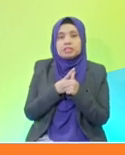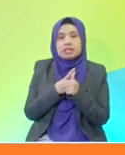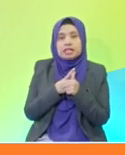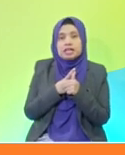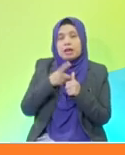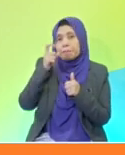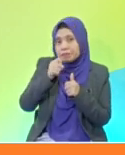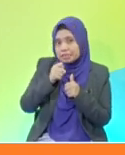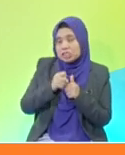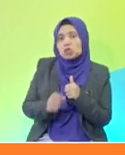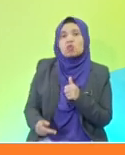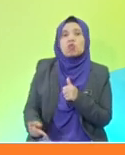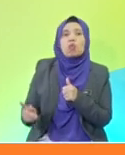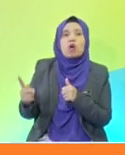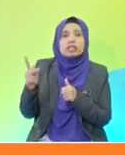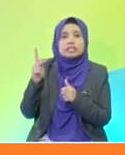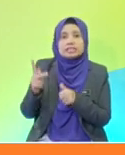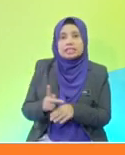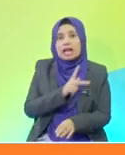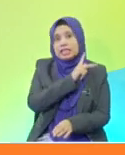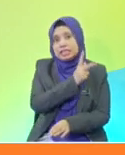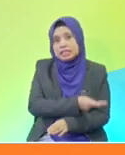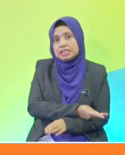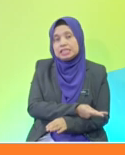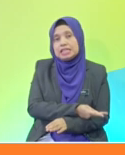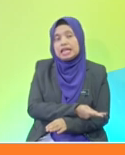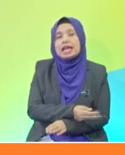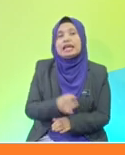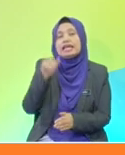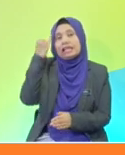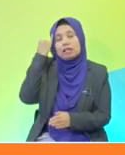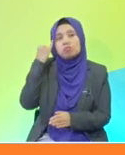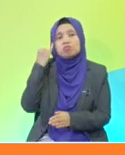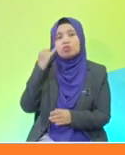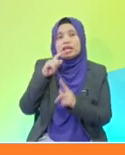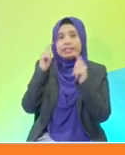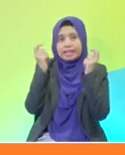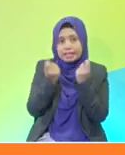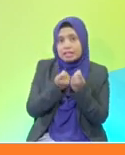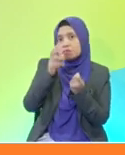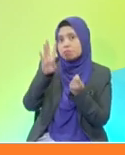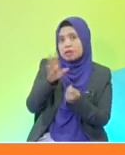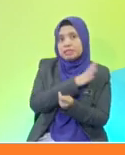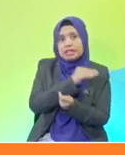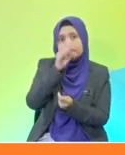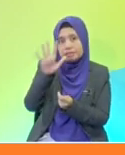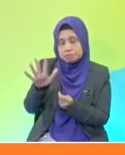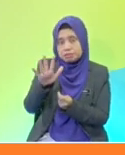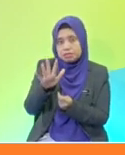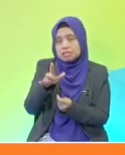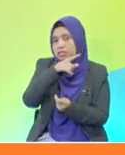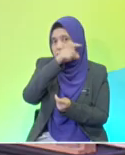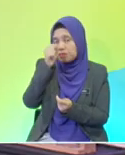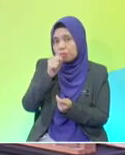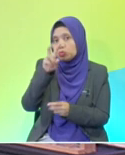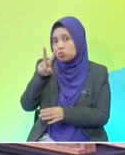menguasai ilmu ekonomi secara keseluruhannya di tingkatan 4 dan tingkatan 5 di mana kedua-dua eee